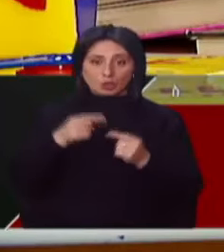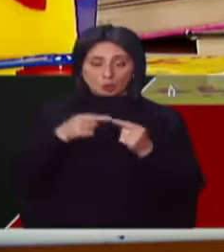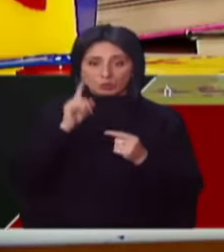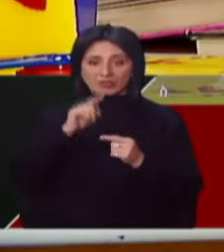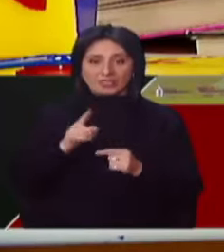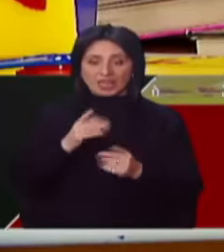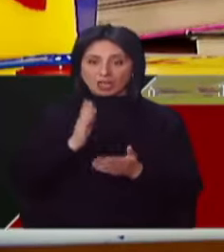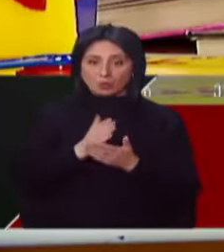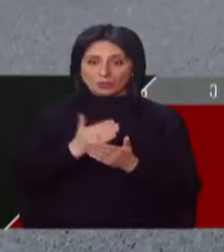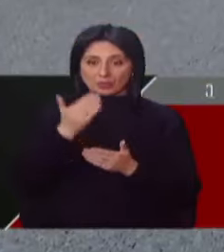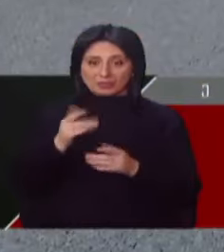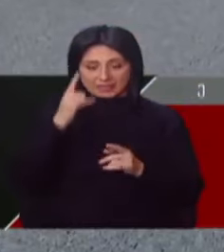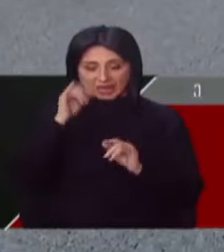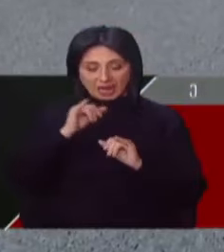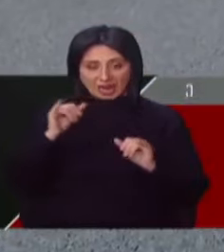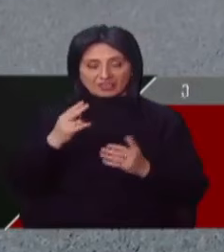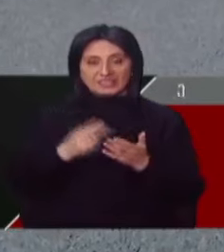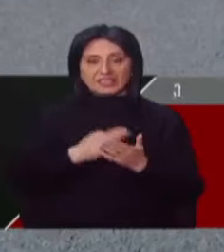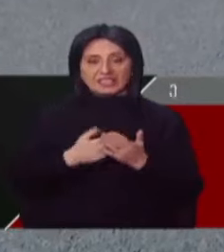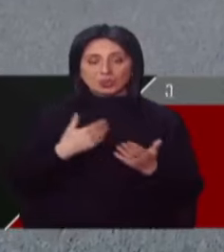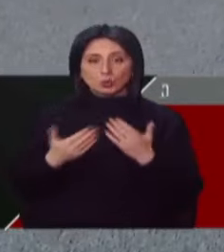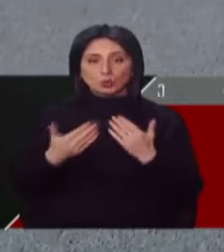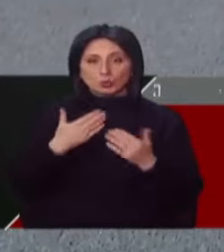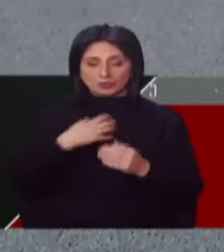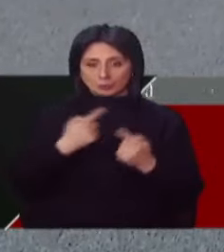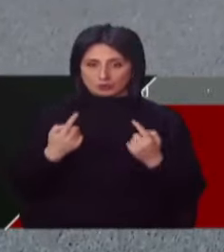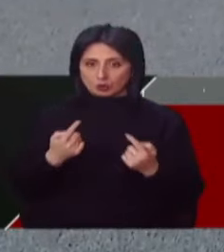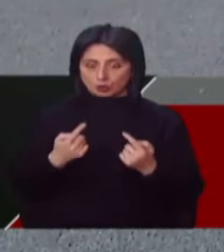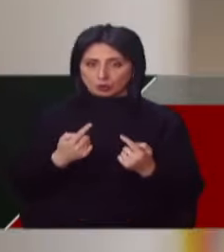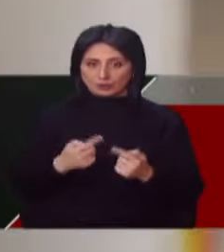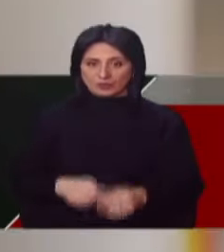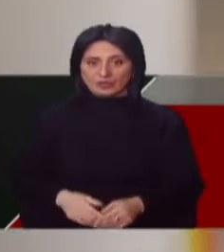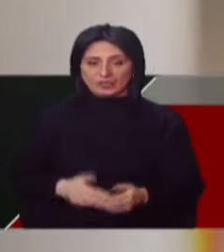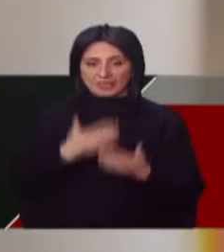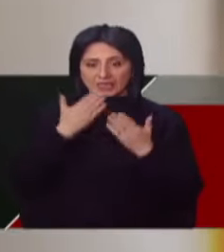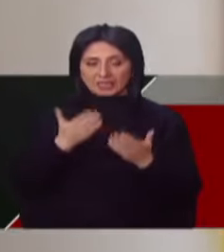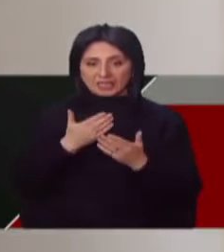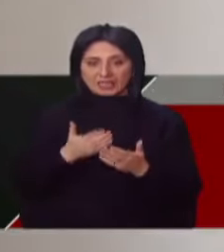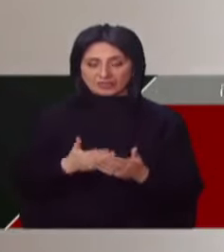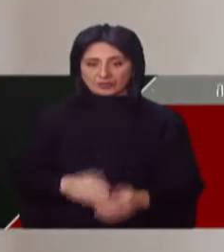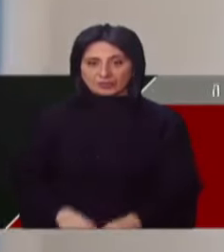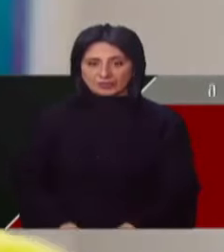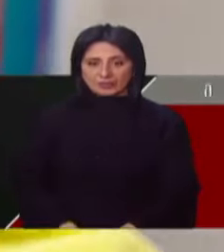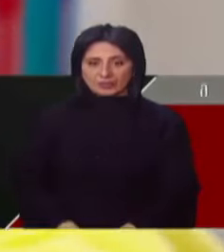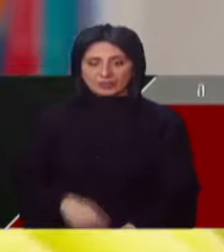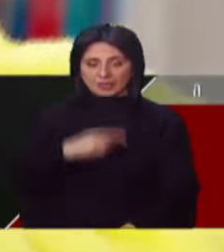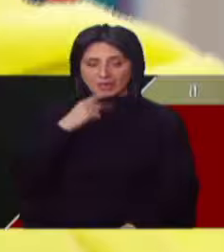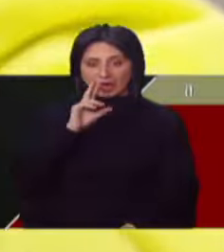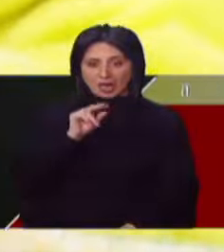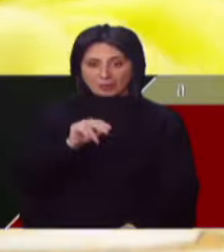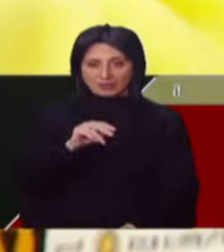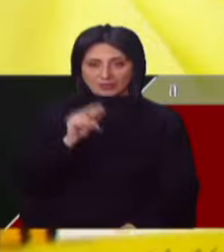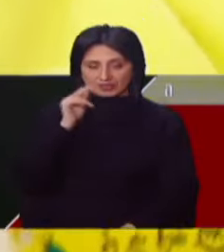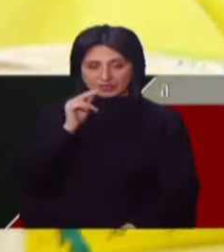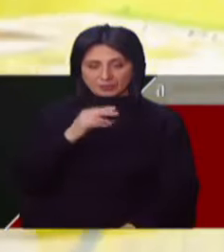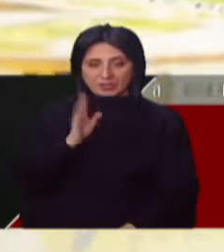იცის, რატომ არის მისი განვითარებისთვის წიგნებთან ურთიერთობა მნიშვნელოვანი. კითხოს და კარგად ლაპარაკს.